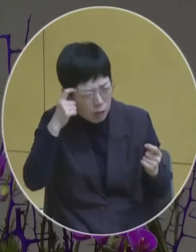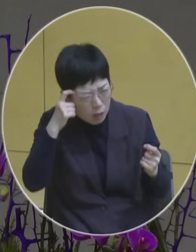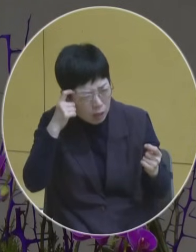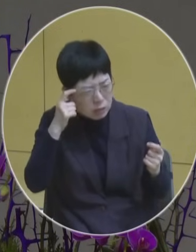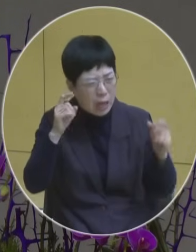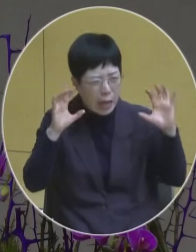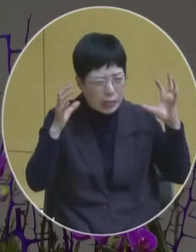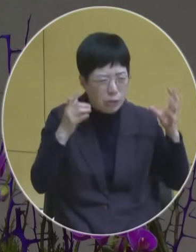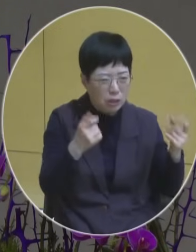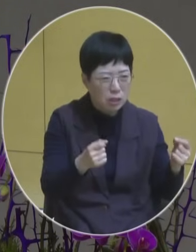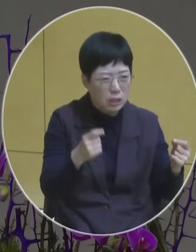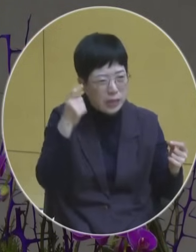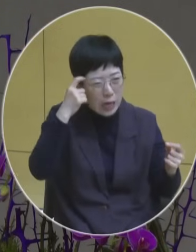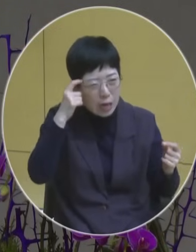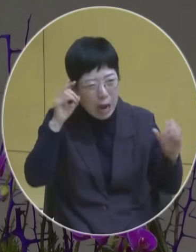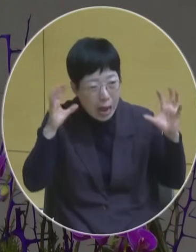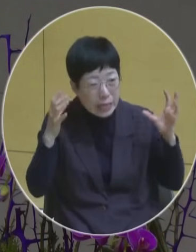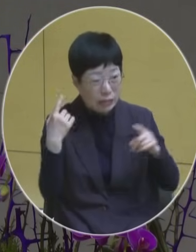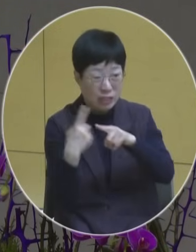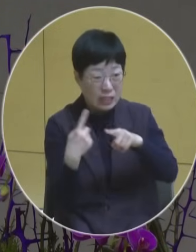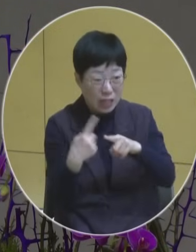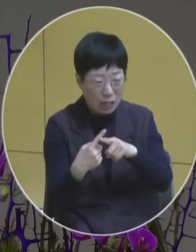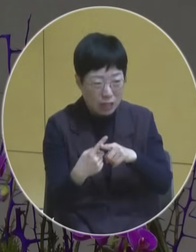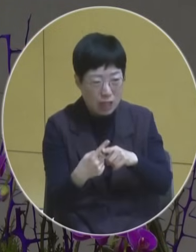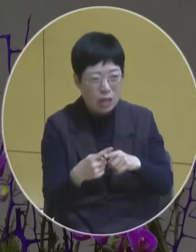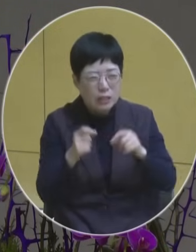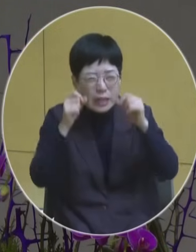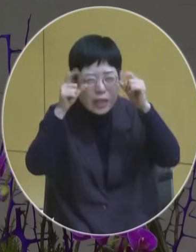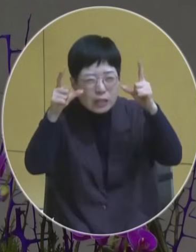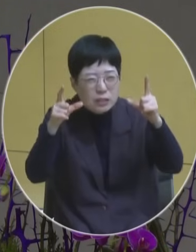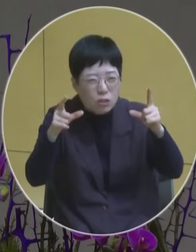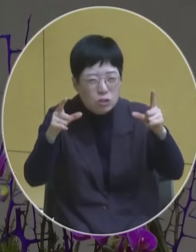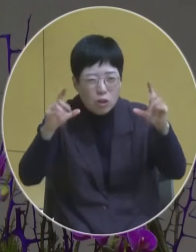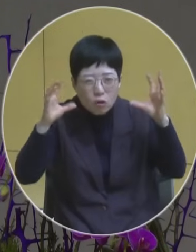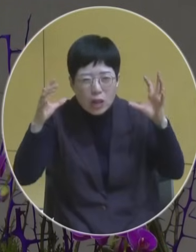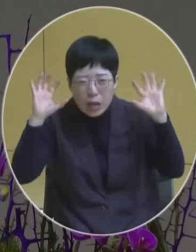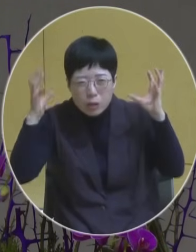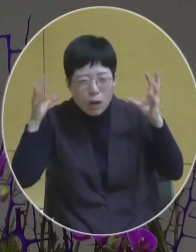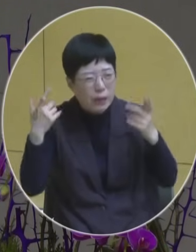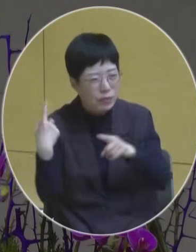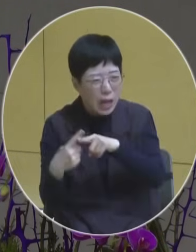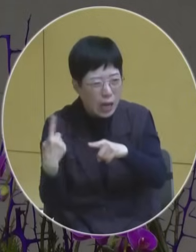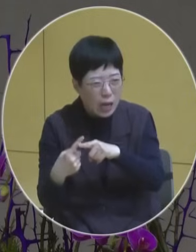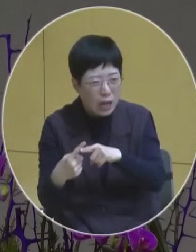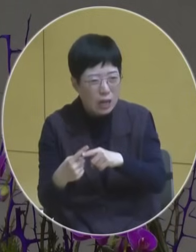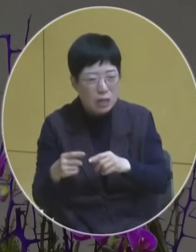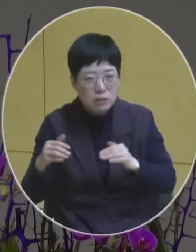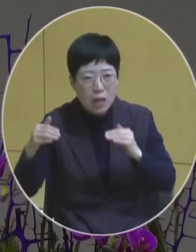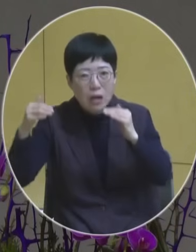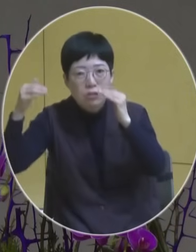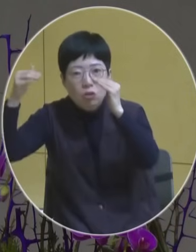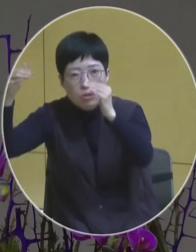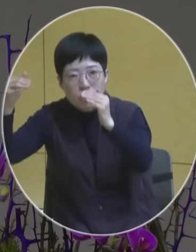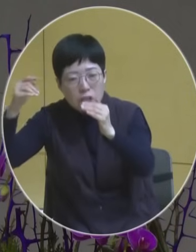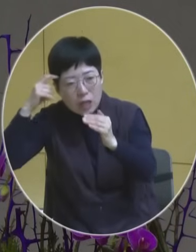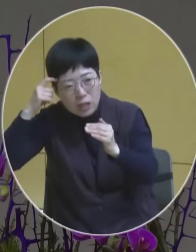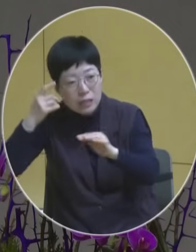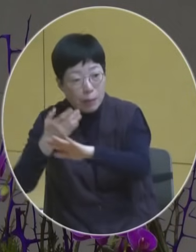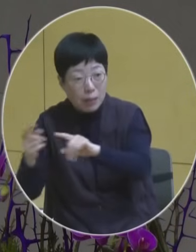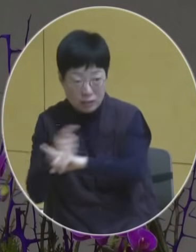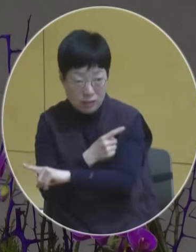생각하는 것이 어린아이와 같다가 생각하는 것이 어린아이 같아. 깨닫는 것이 어린아이와 같다가 장성한 사람에 대해서는 잃어버렸다